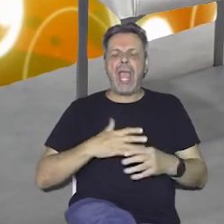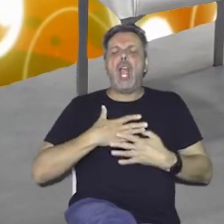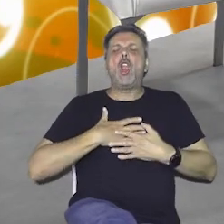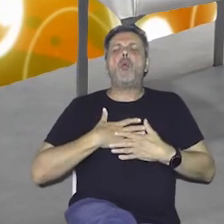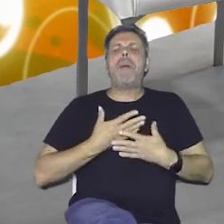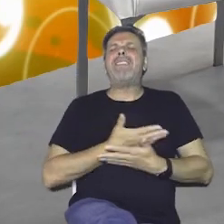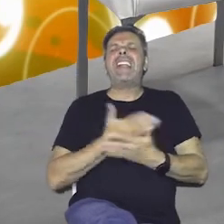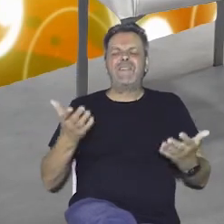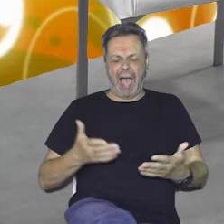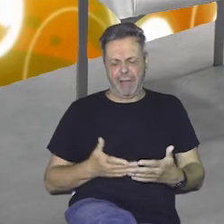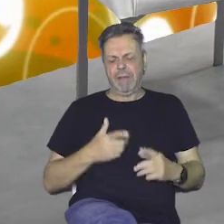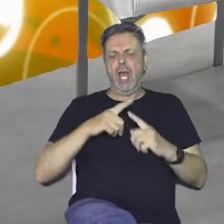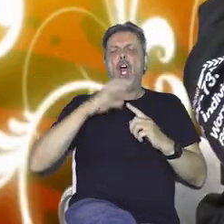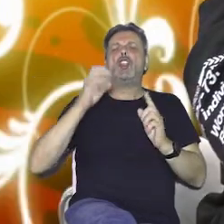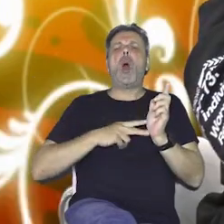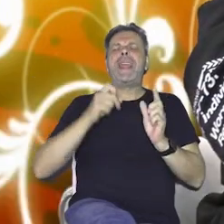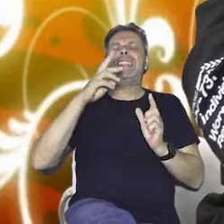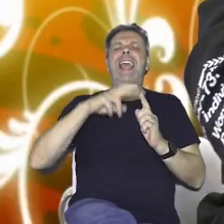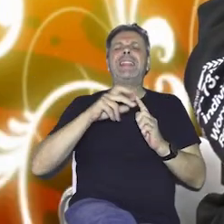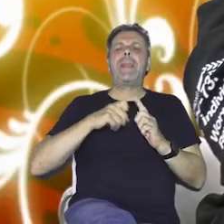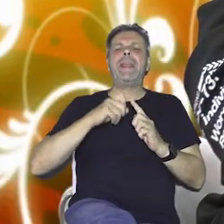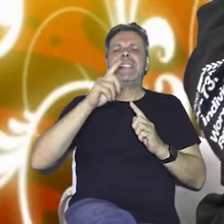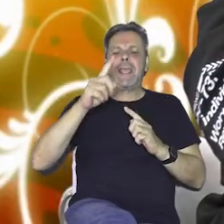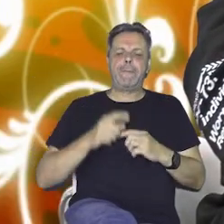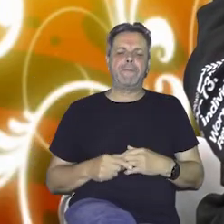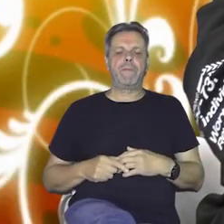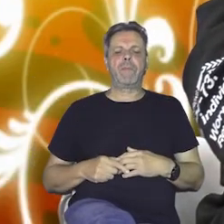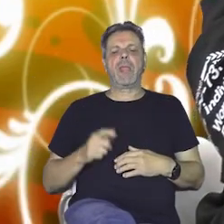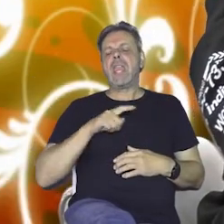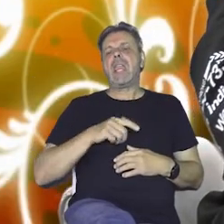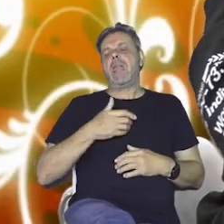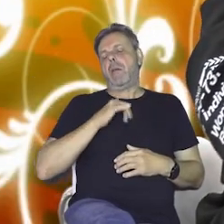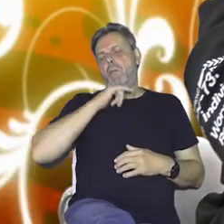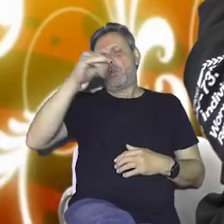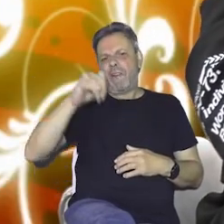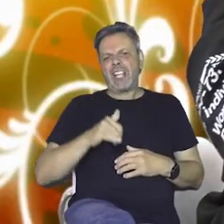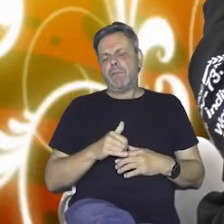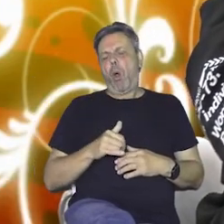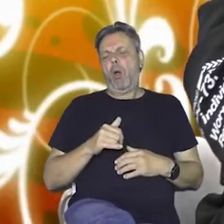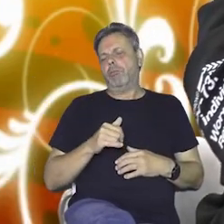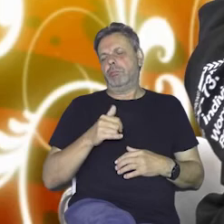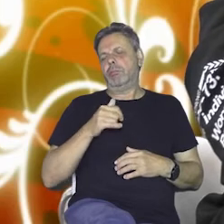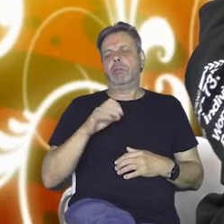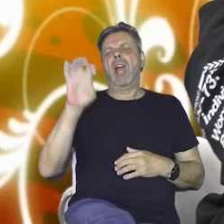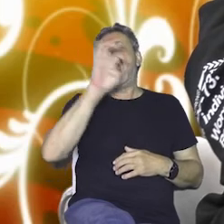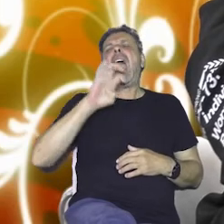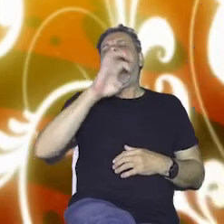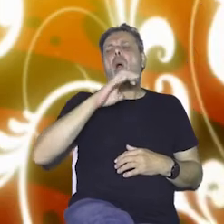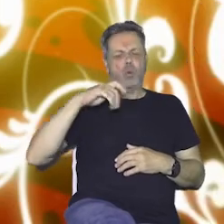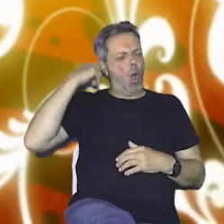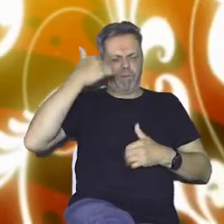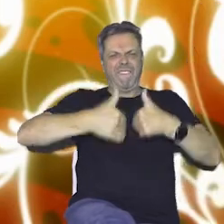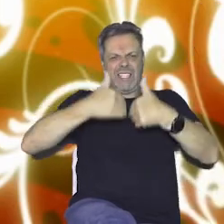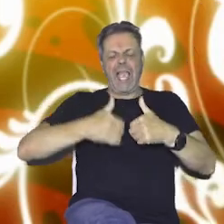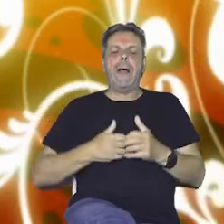To se svi sjećamo te njegove. I to smo išli u Dublin. Na Euroviziju, nismo se nešto proslavili, ali pjesma ali je super, pjesma je